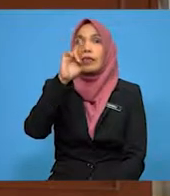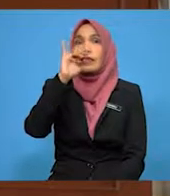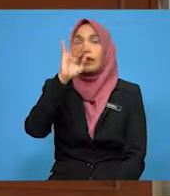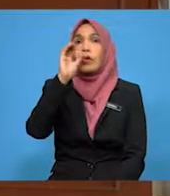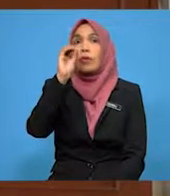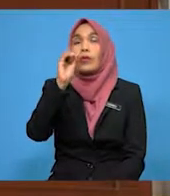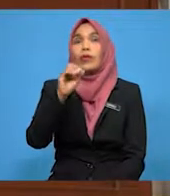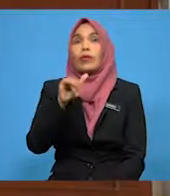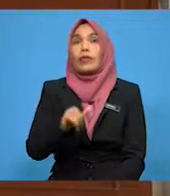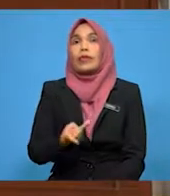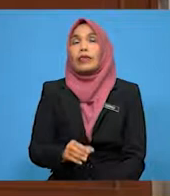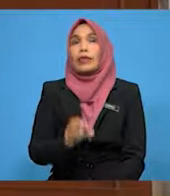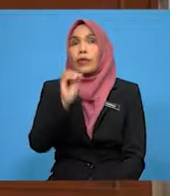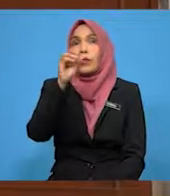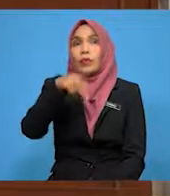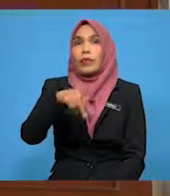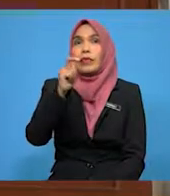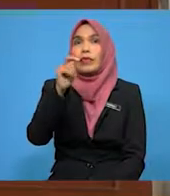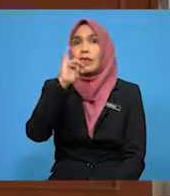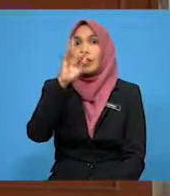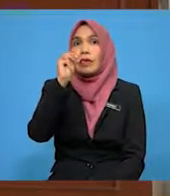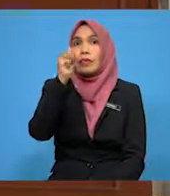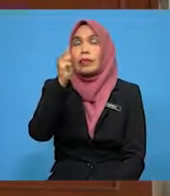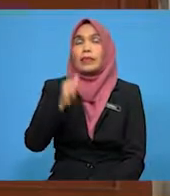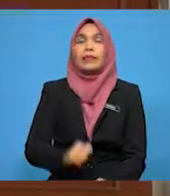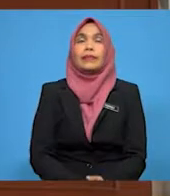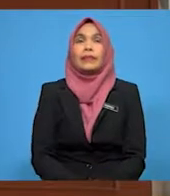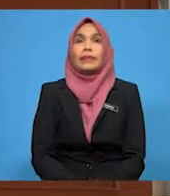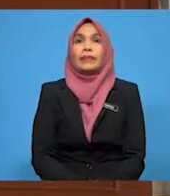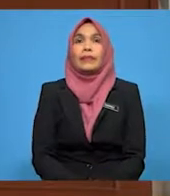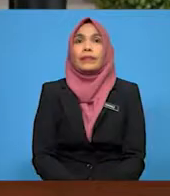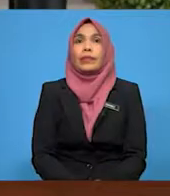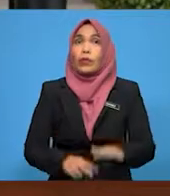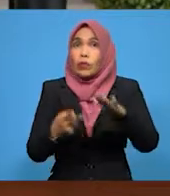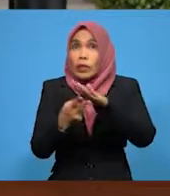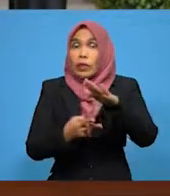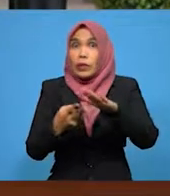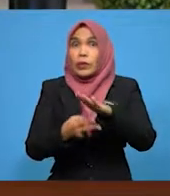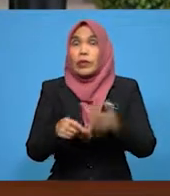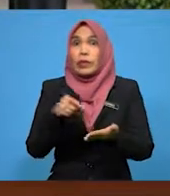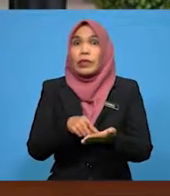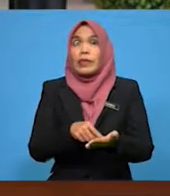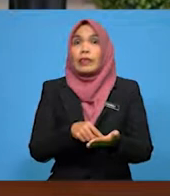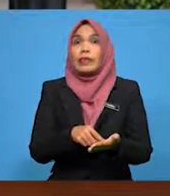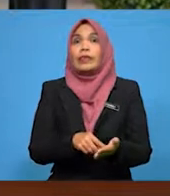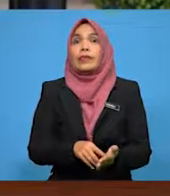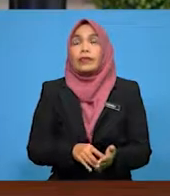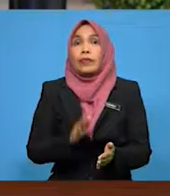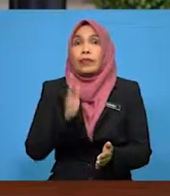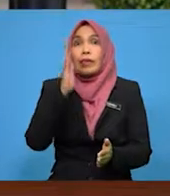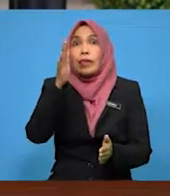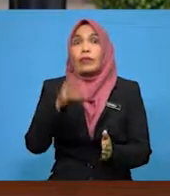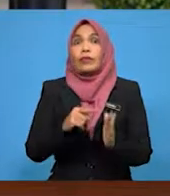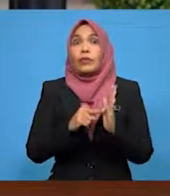Video ini memaparkan bagaimana tena di dalam seta berfungsi untuk menggerakkan dulang seta